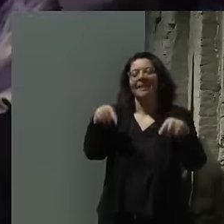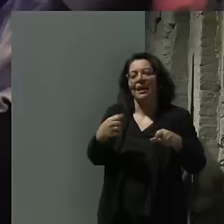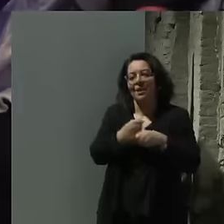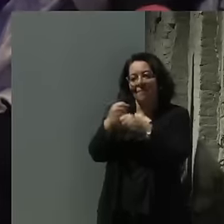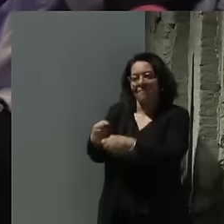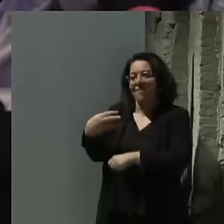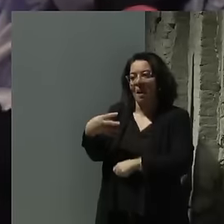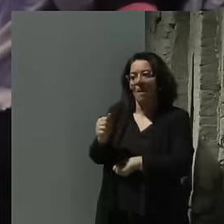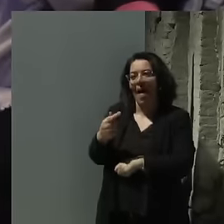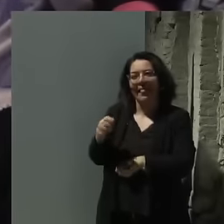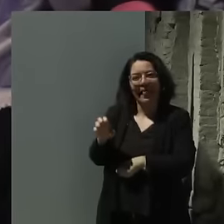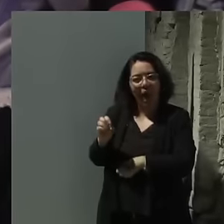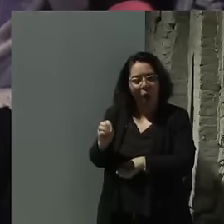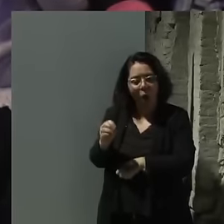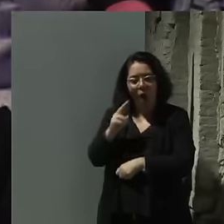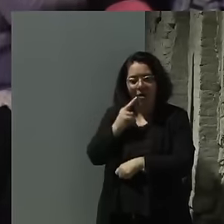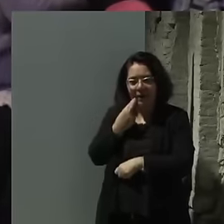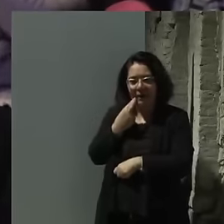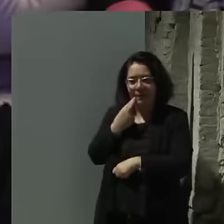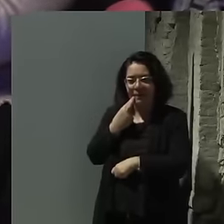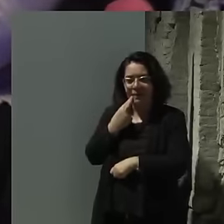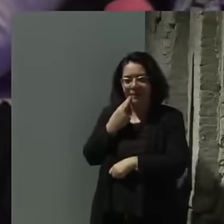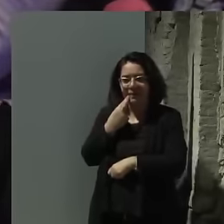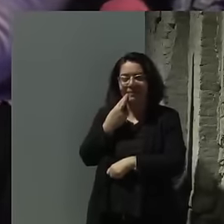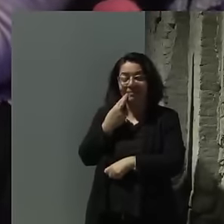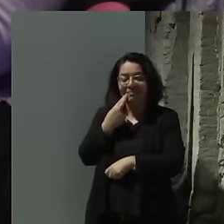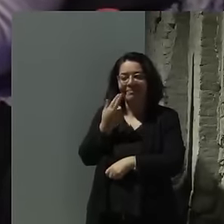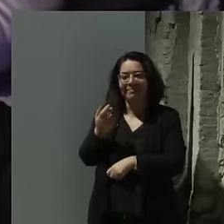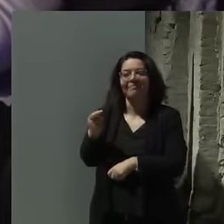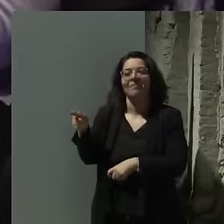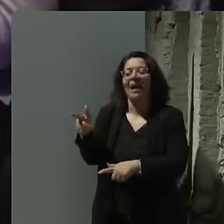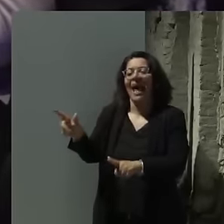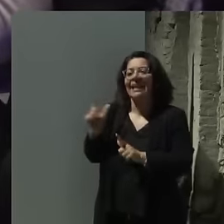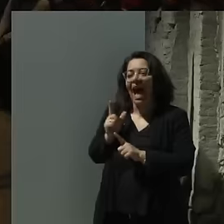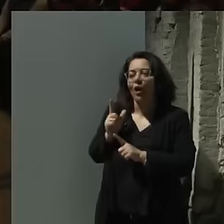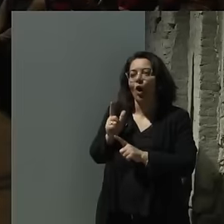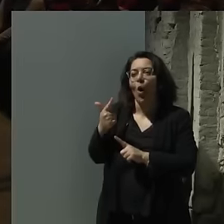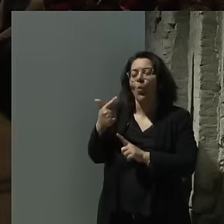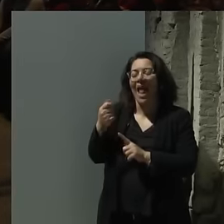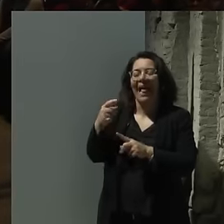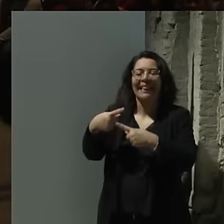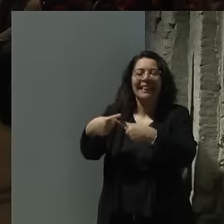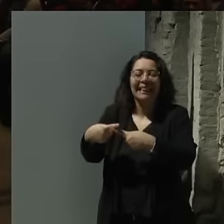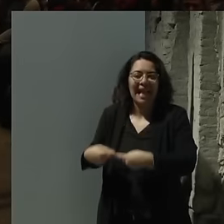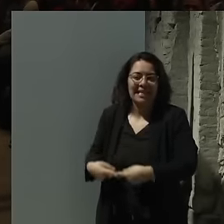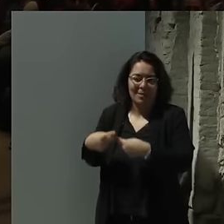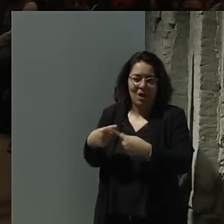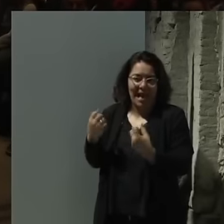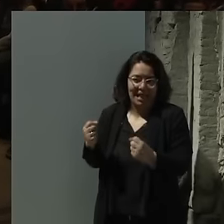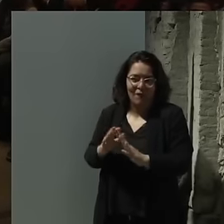Grazie, io penso che ci abbiate regalato una straordinaria testimonianza. Penso